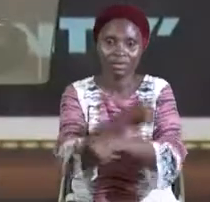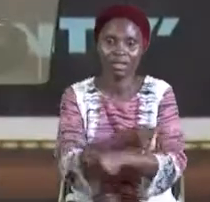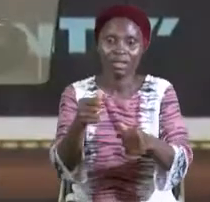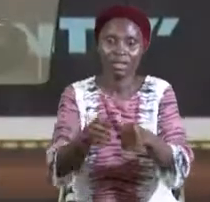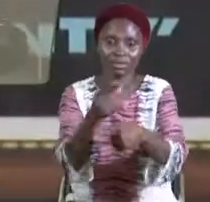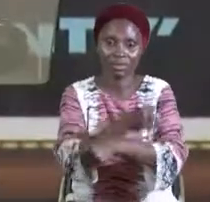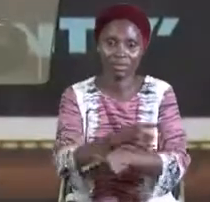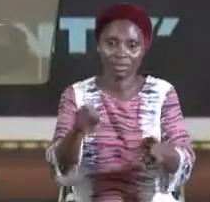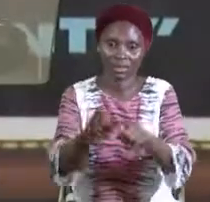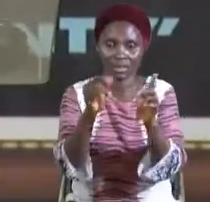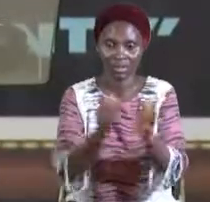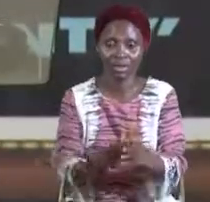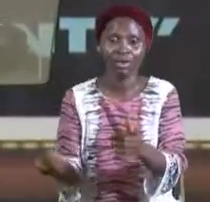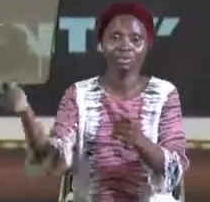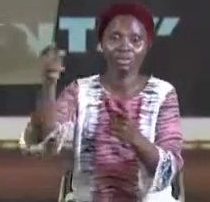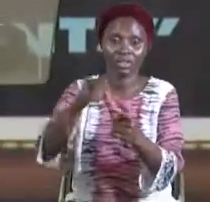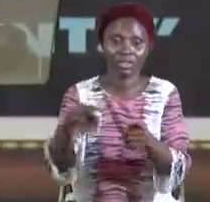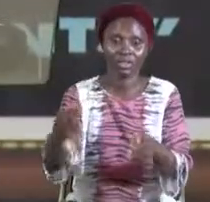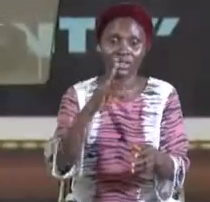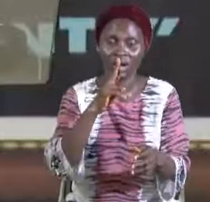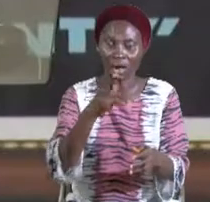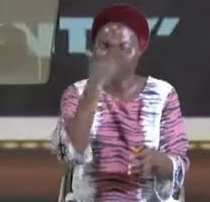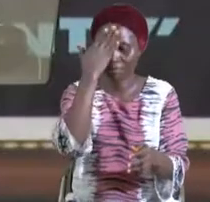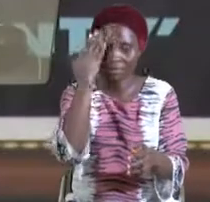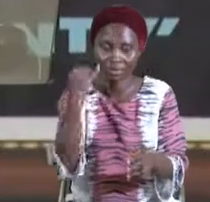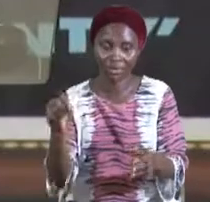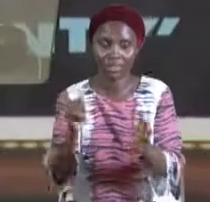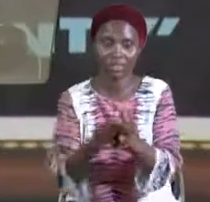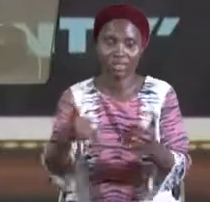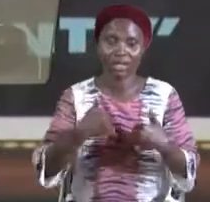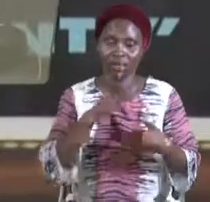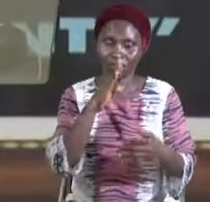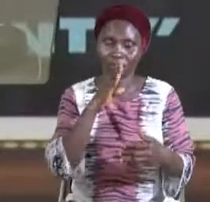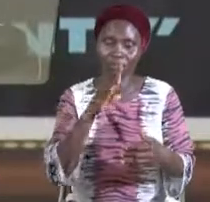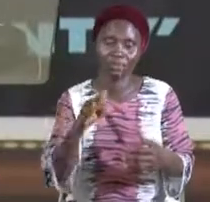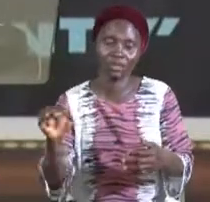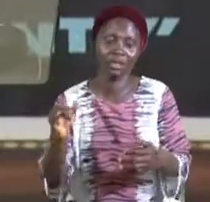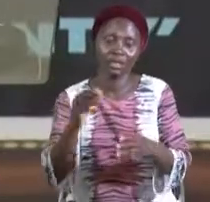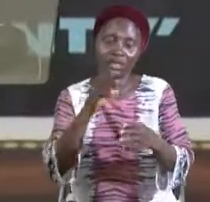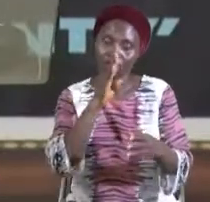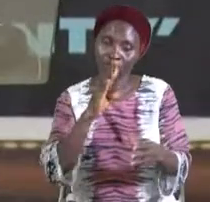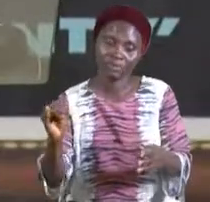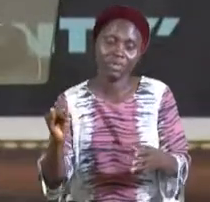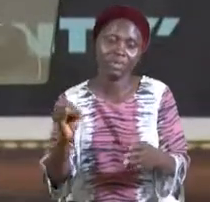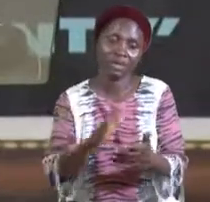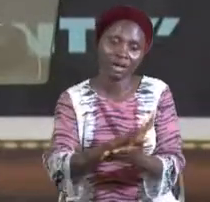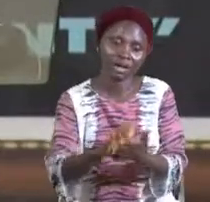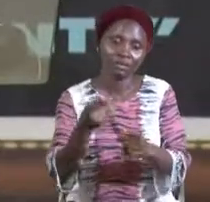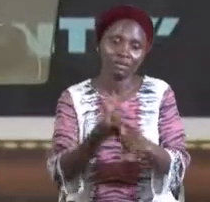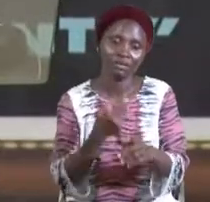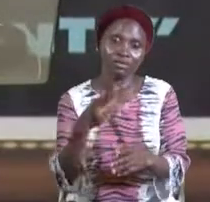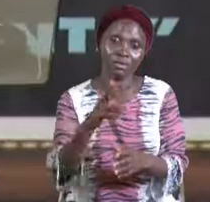oublient qu'ils avaient été purifiés de leurs anciens péchés. Jusqu'à ce que l'effet de la première